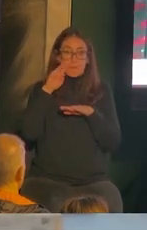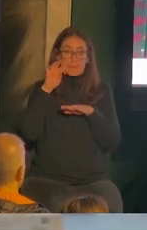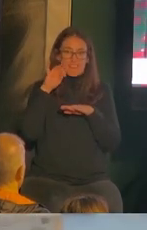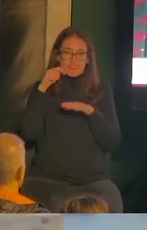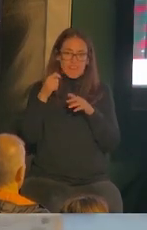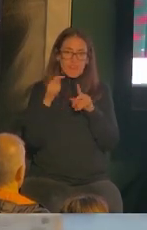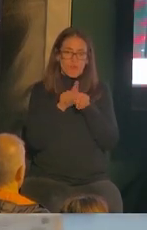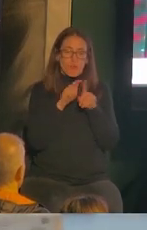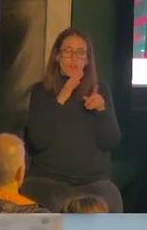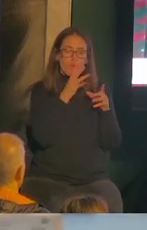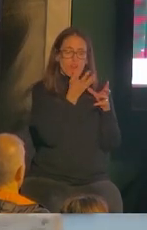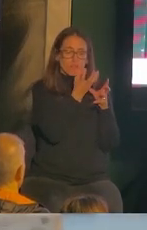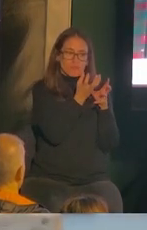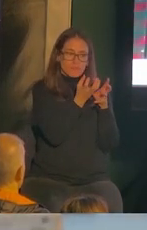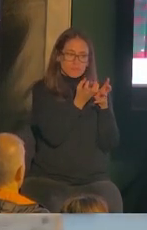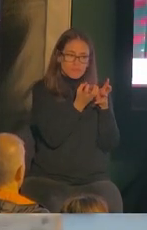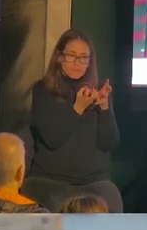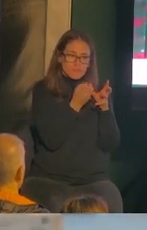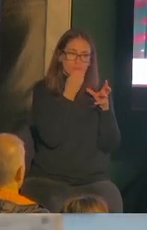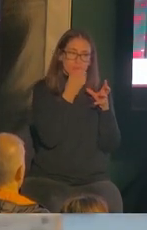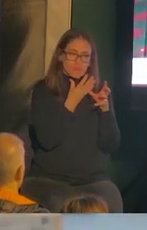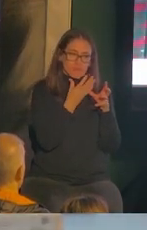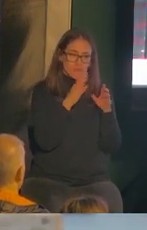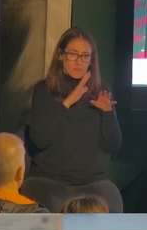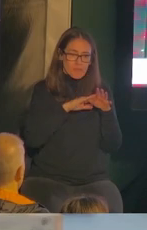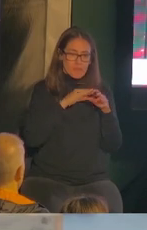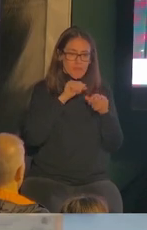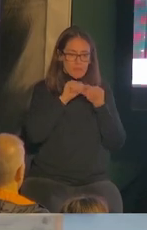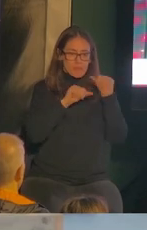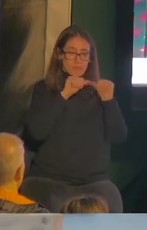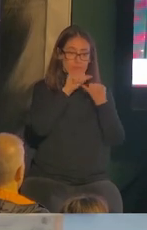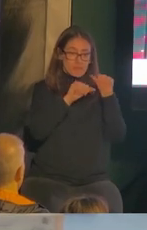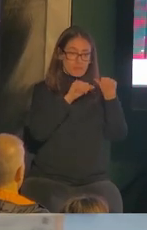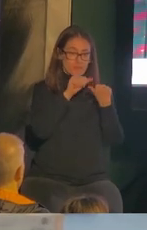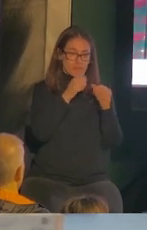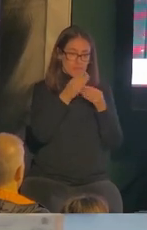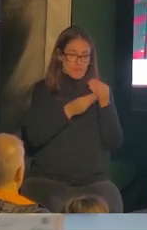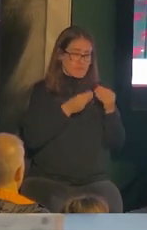I al final són unes cadenes, no deixa de ser